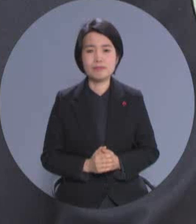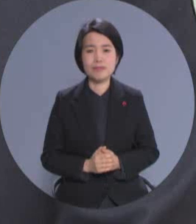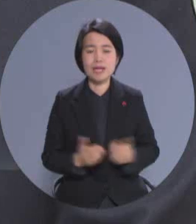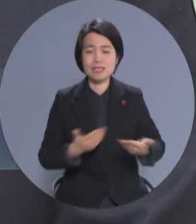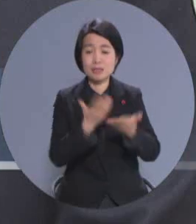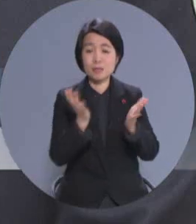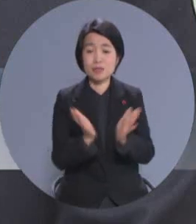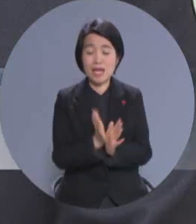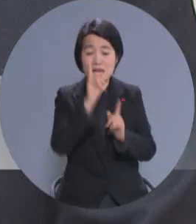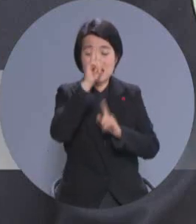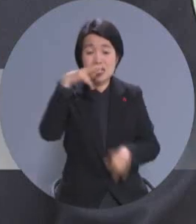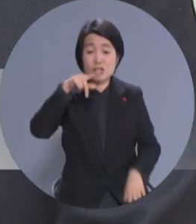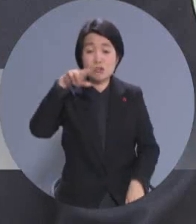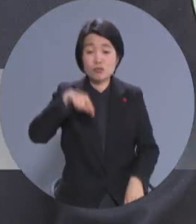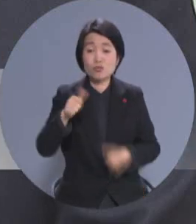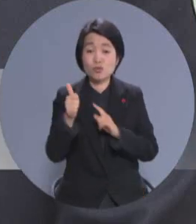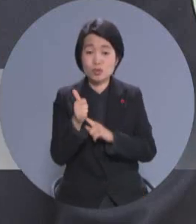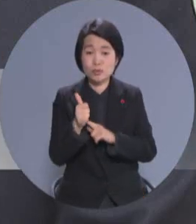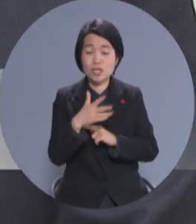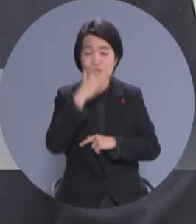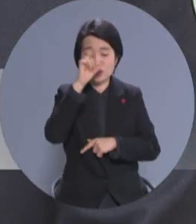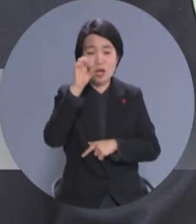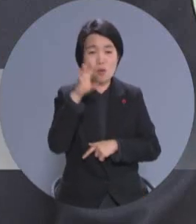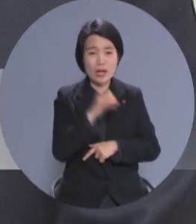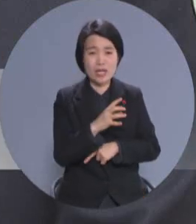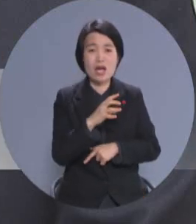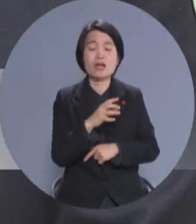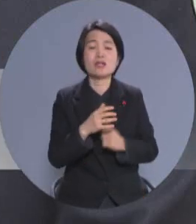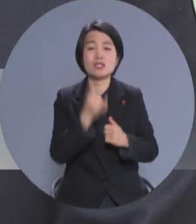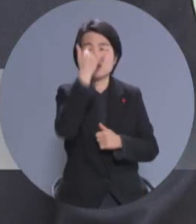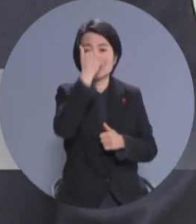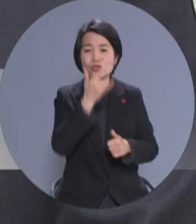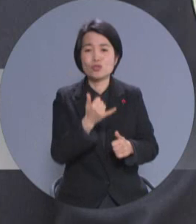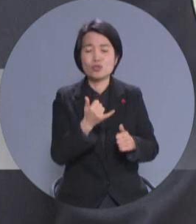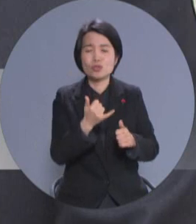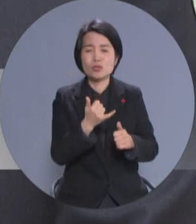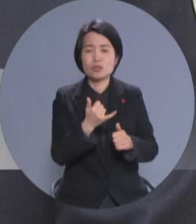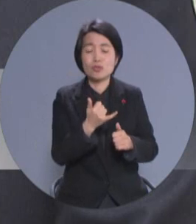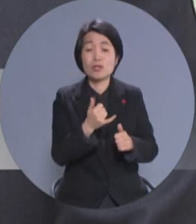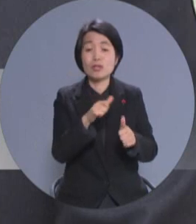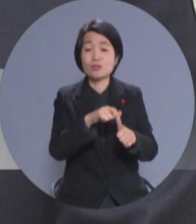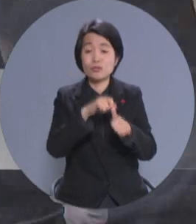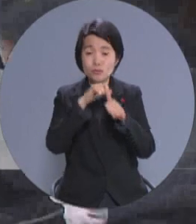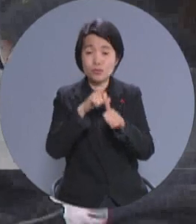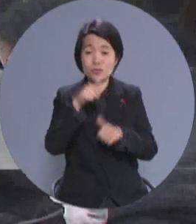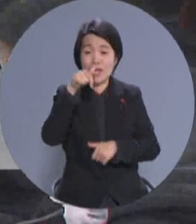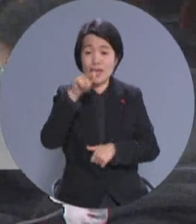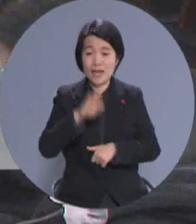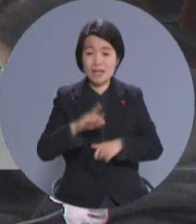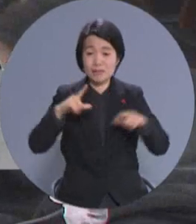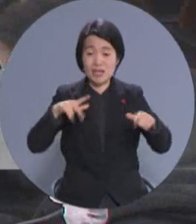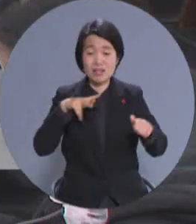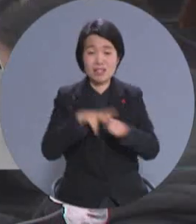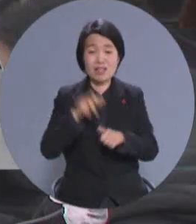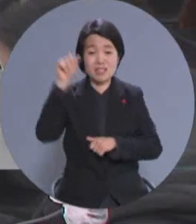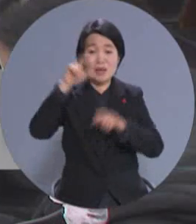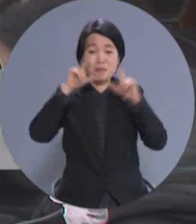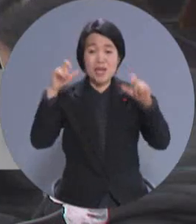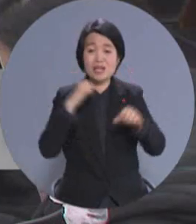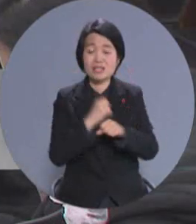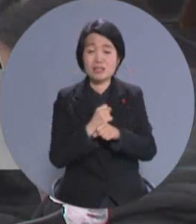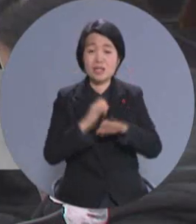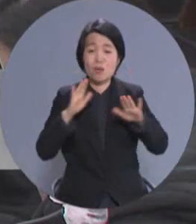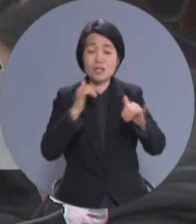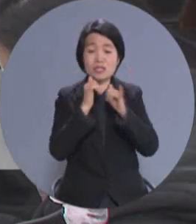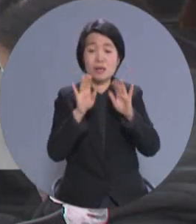진보당 이성수 예비 후보가 순천, 광양, 곡성, 구례갑 총선 출마를 공식 선언했습니다. 이 예비 후보는